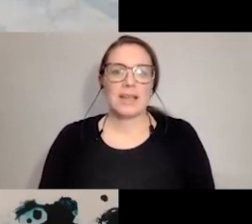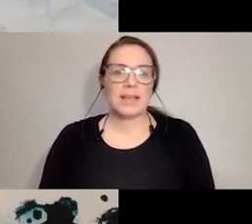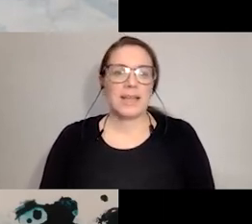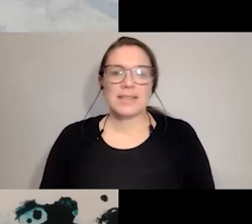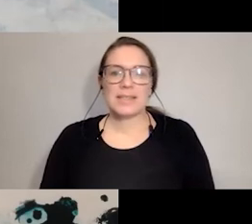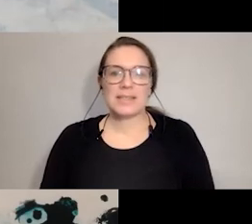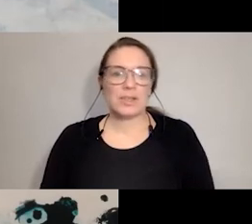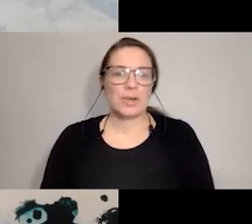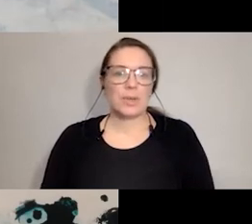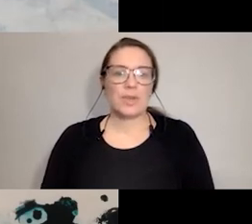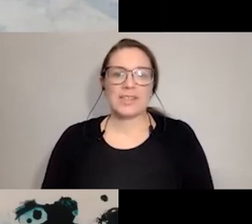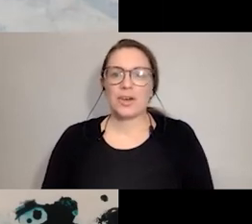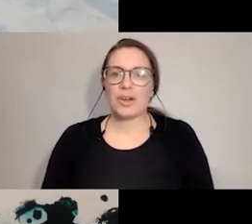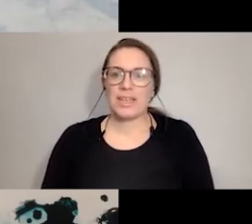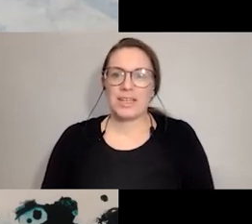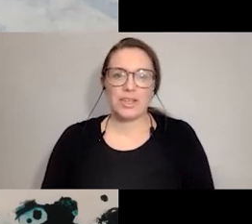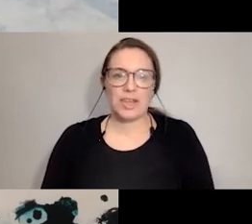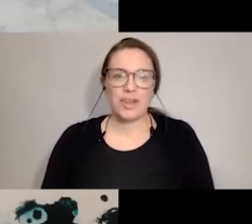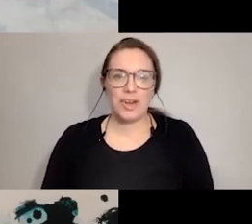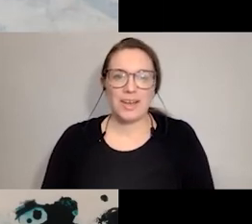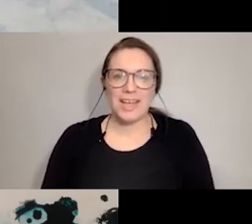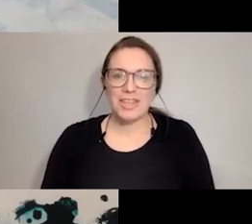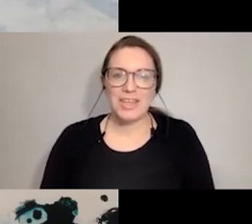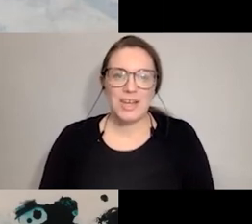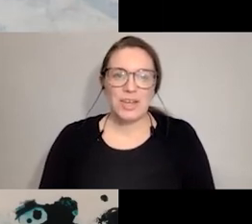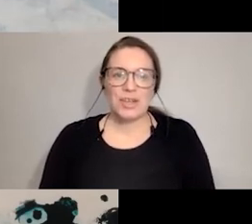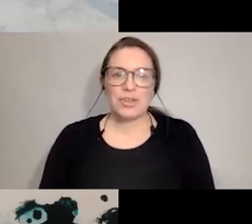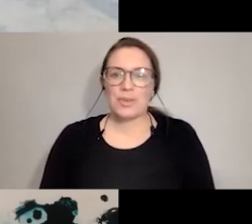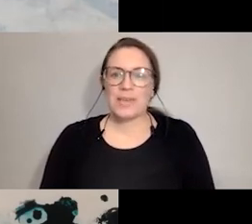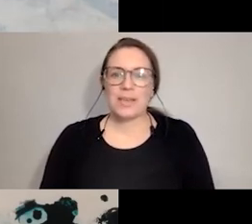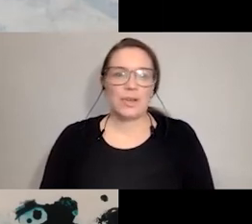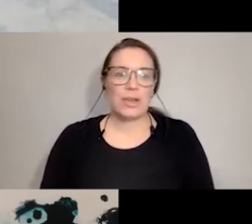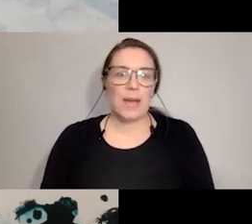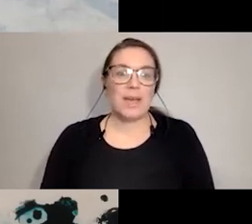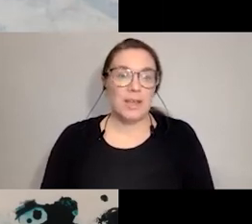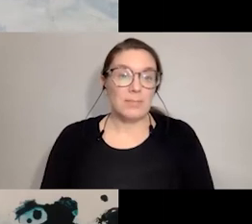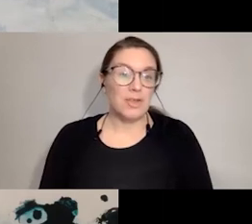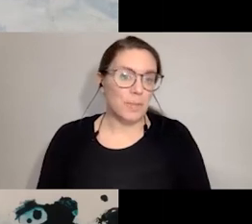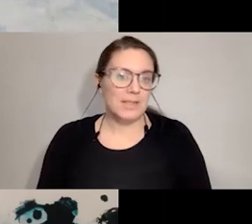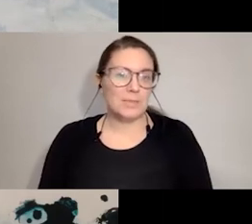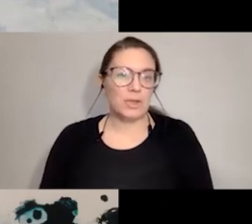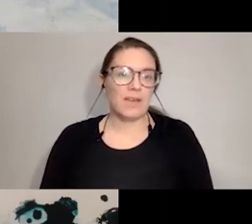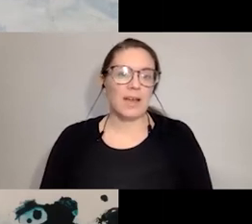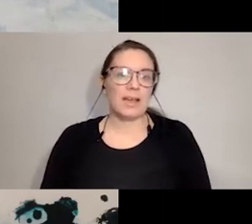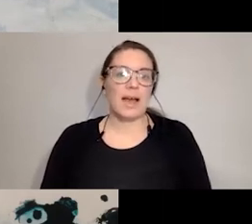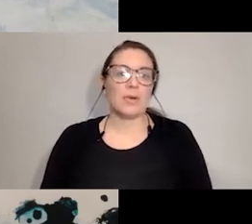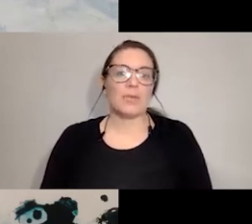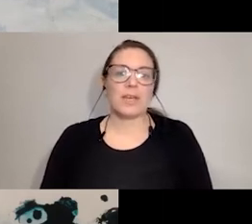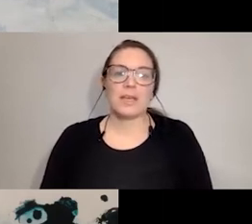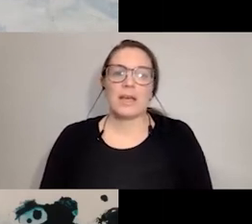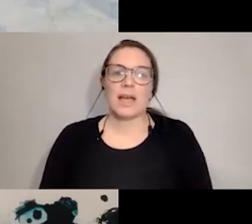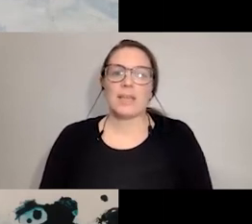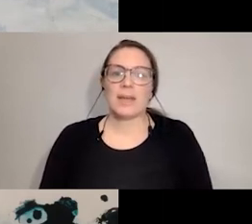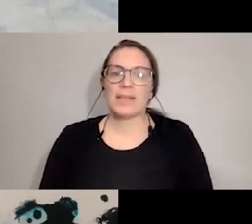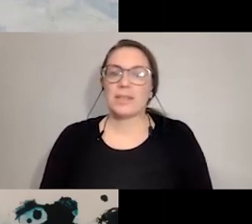en tant qu'artiste professeur et chercheur engagé je constate que la majeure partie de mon travail a